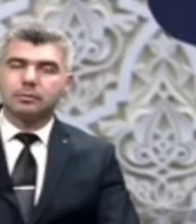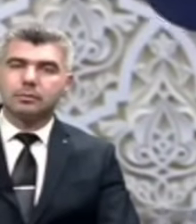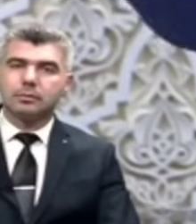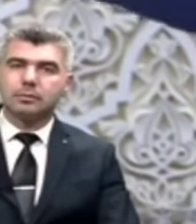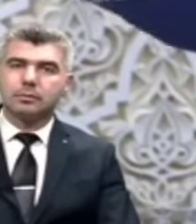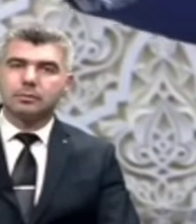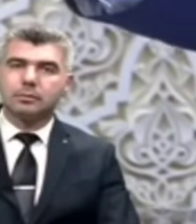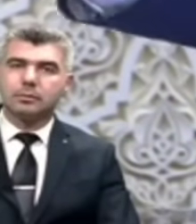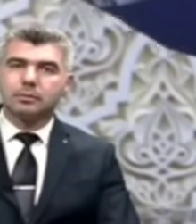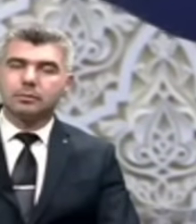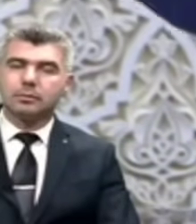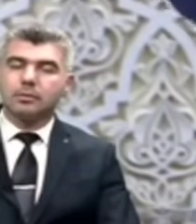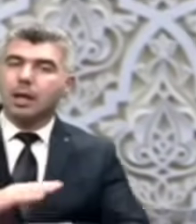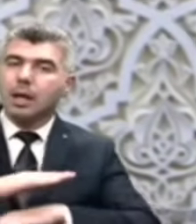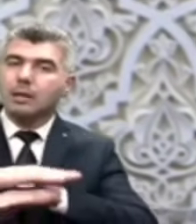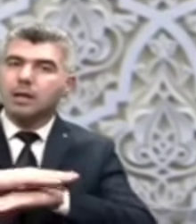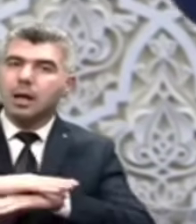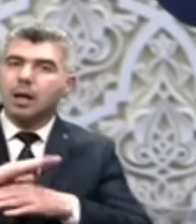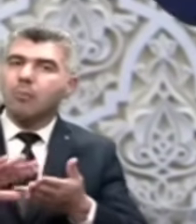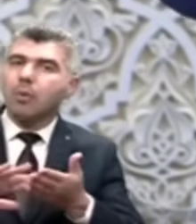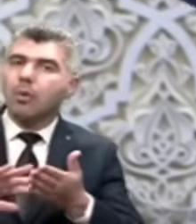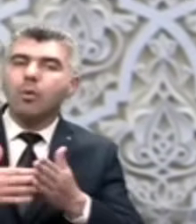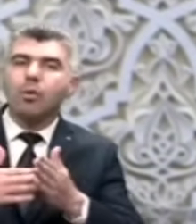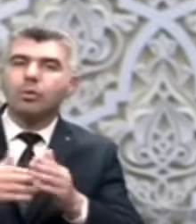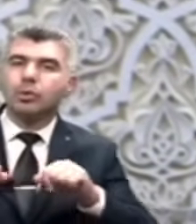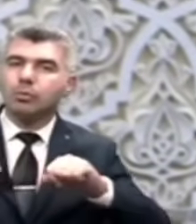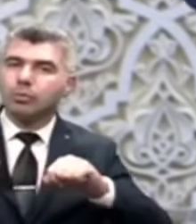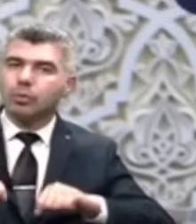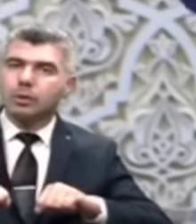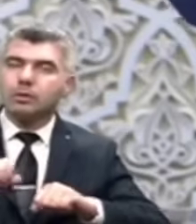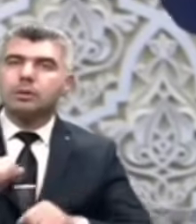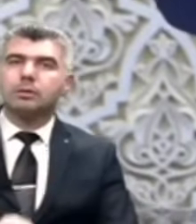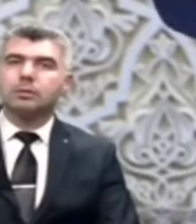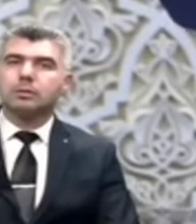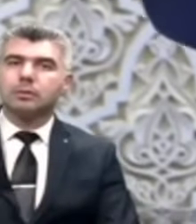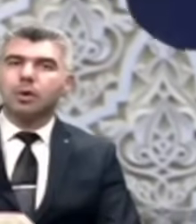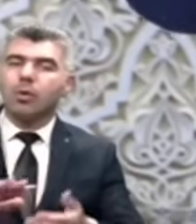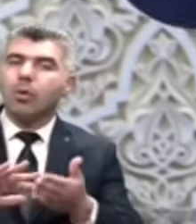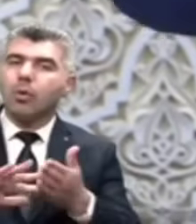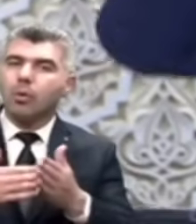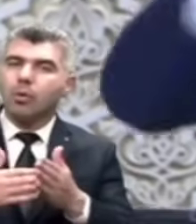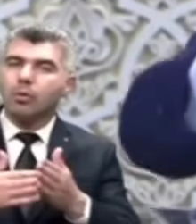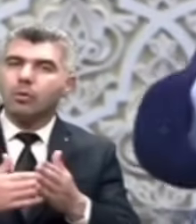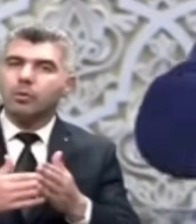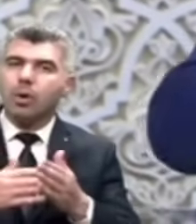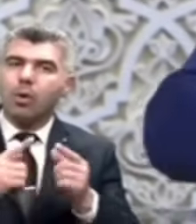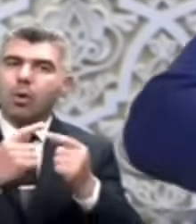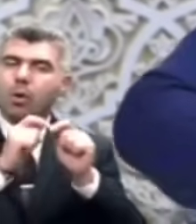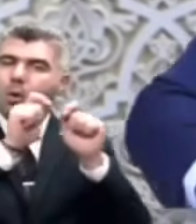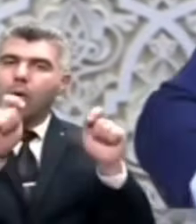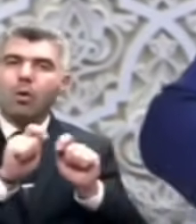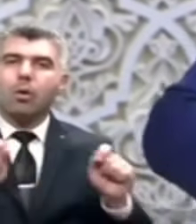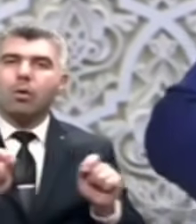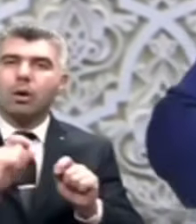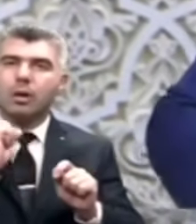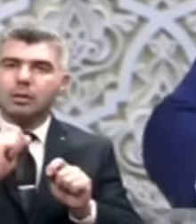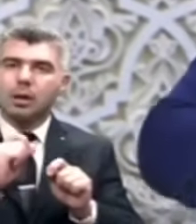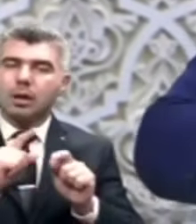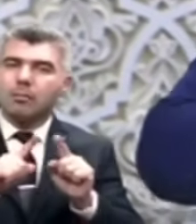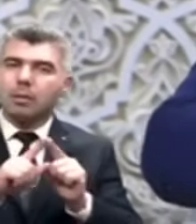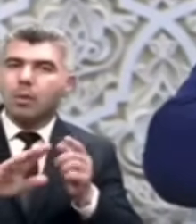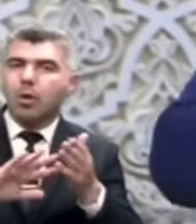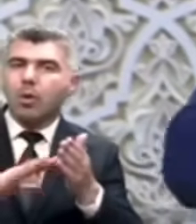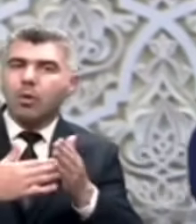غير اخلاقي. نحن نحترم كل مكونات المجلس، والكل لديه الحق في ان يعبر عن رايه خارجا عن